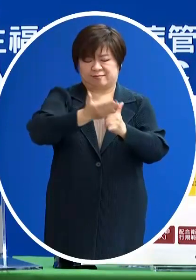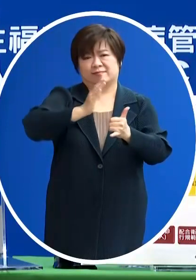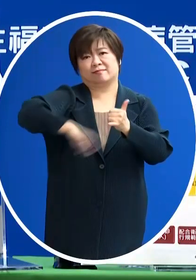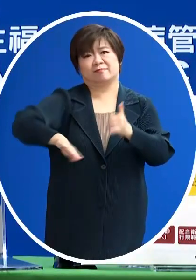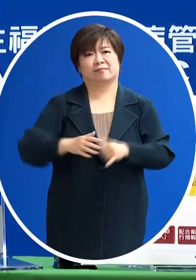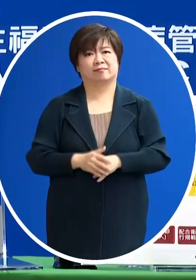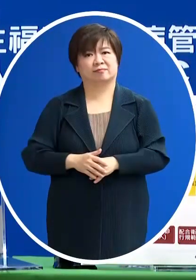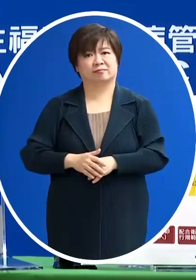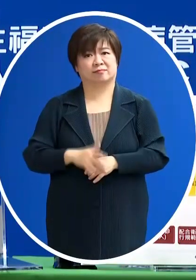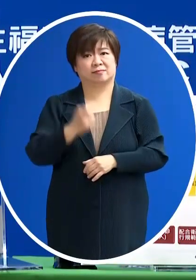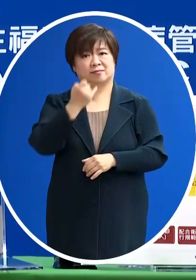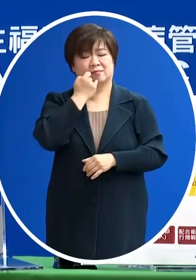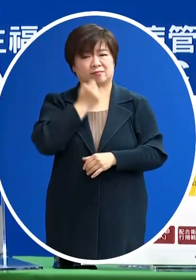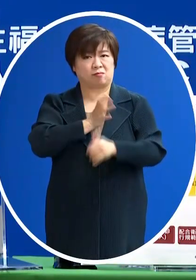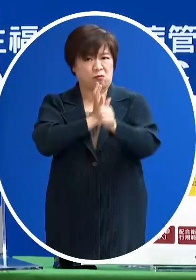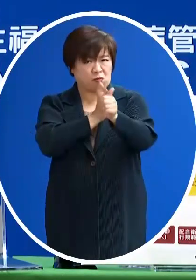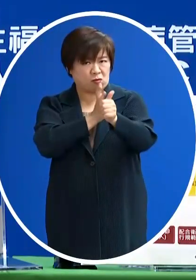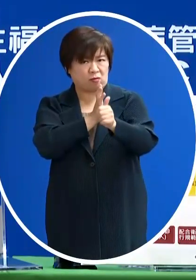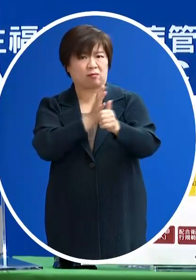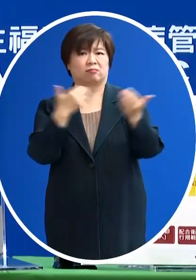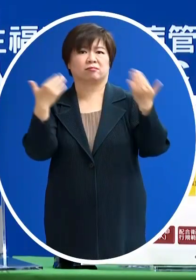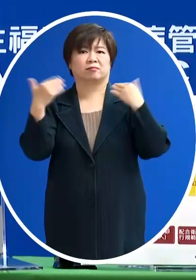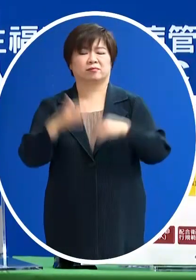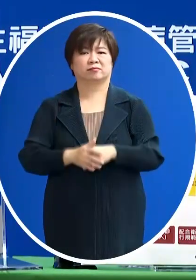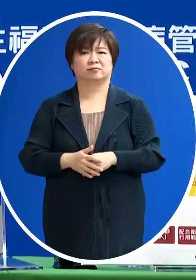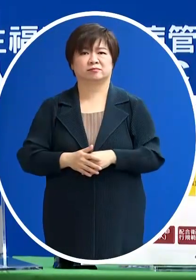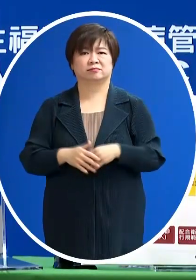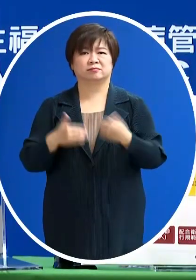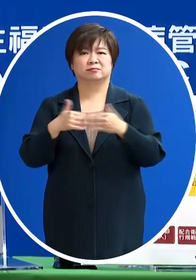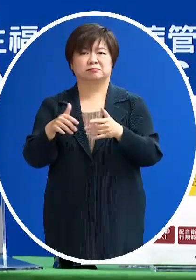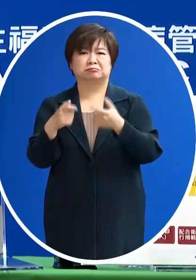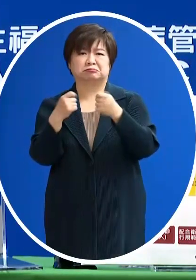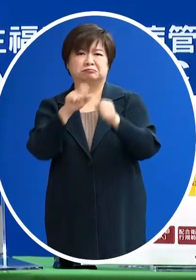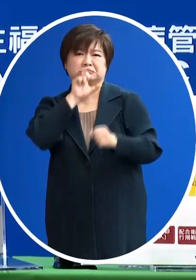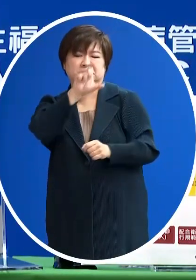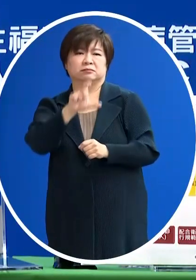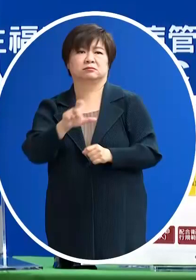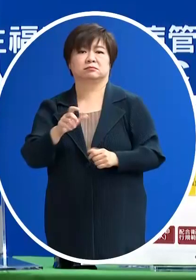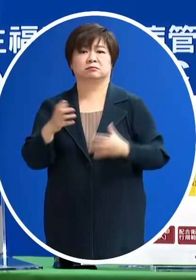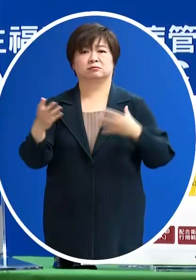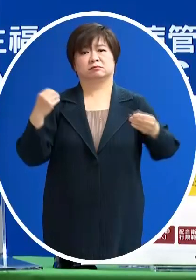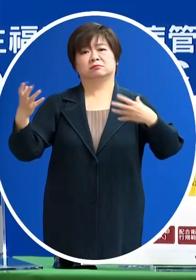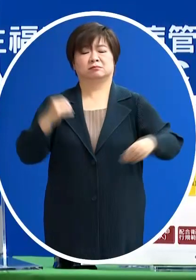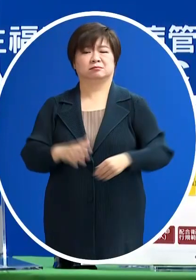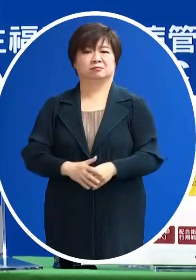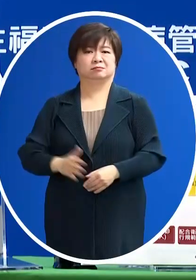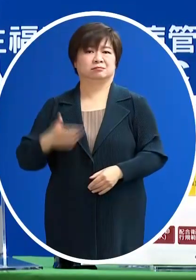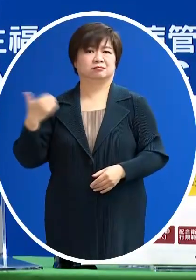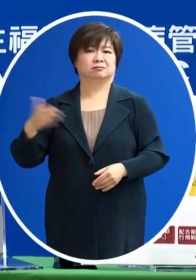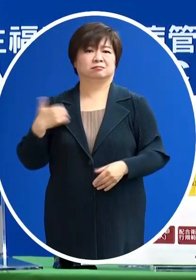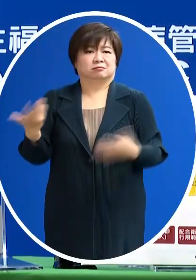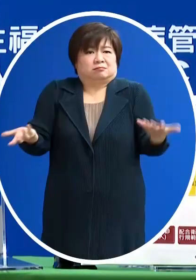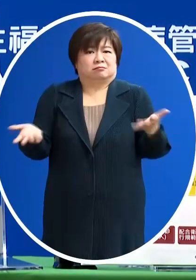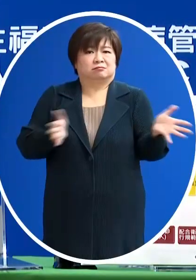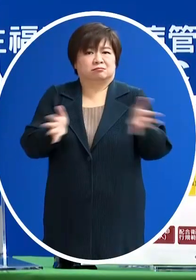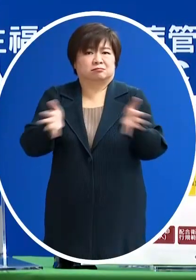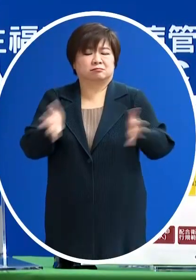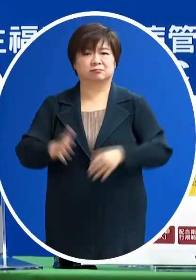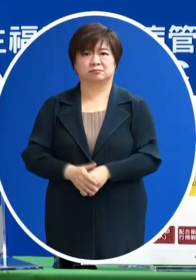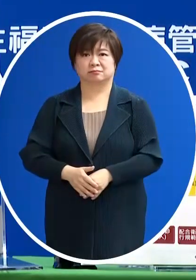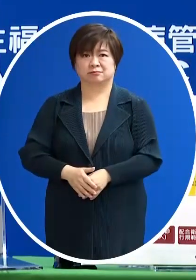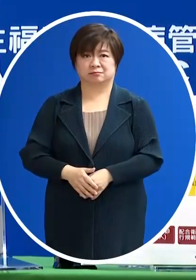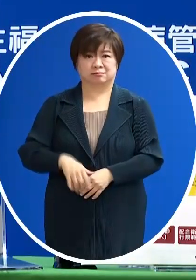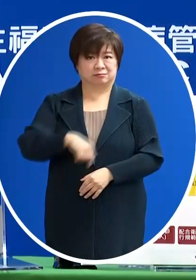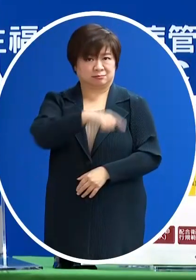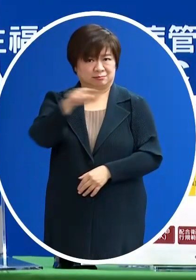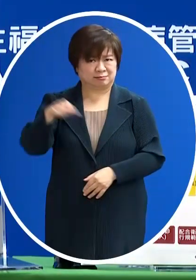可以让大家可以来询问，而不是单纯的一句说不清楚不了解无所适从，大家都